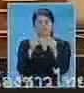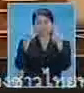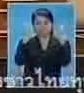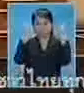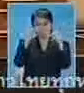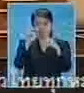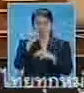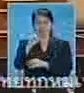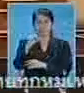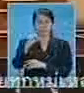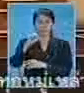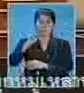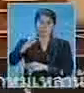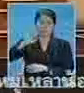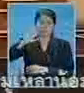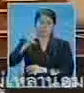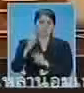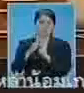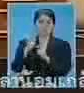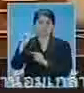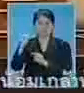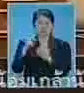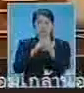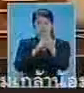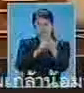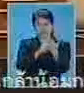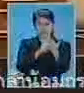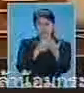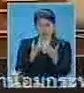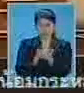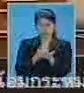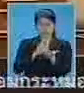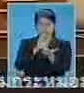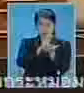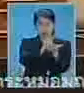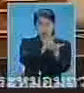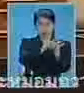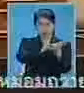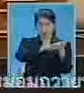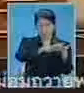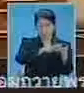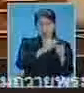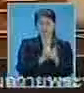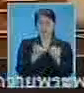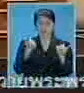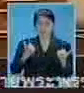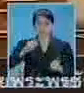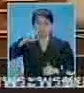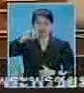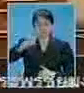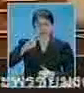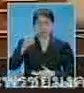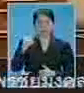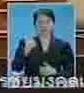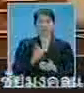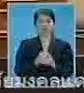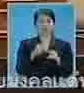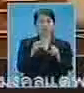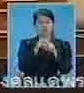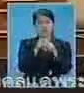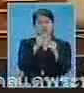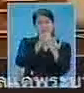วงต่อก็นำศูนย์ก้าวถวายซึ่งเรื่องนี้จบนี่เป็นงวดใหม่นะครับงวดใหม่เนี่ยก็เช่นกัน